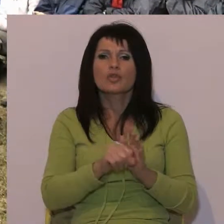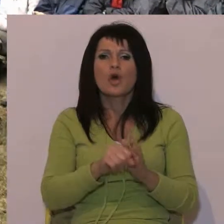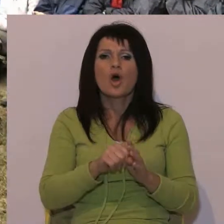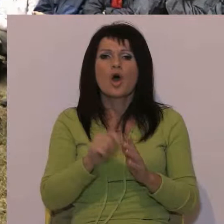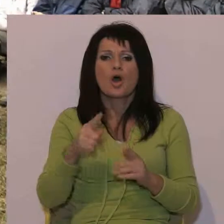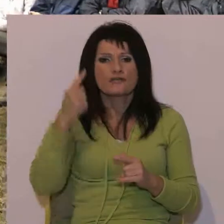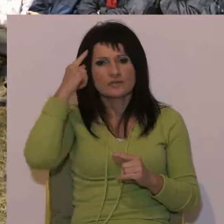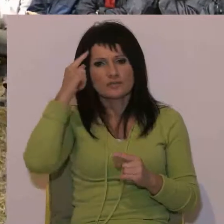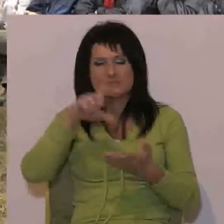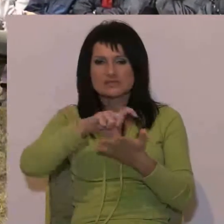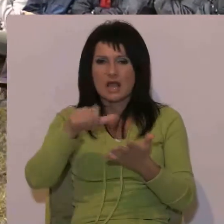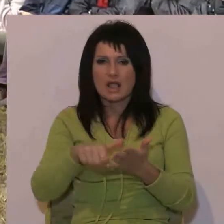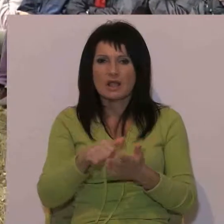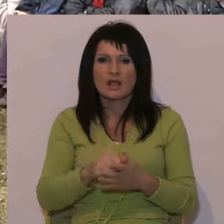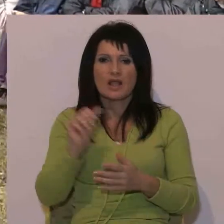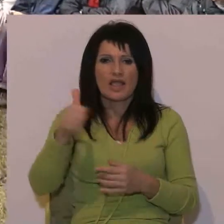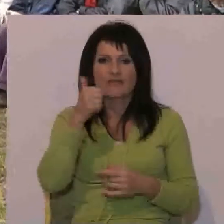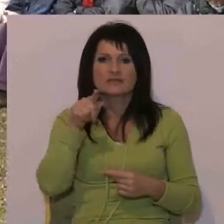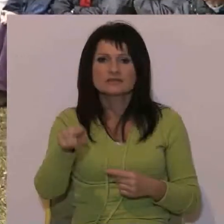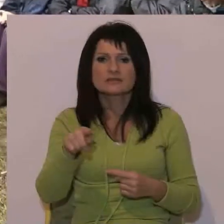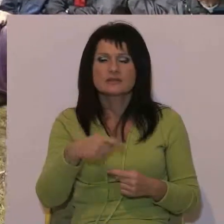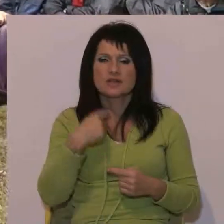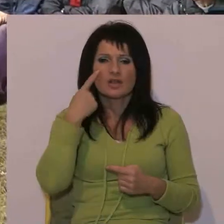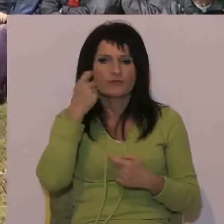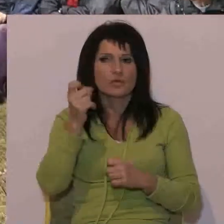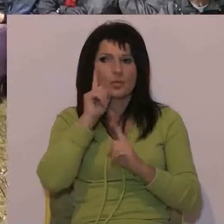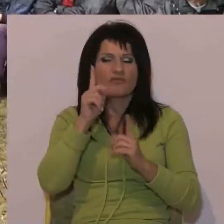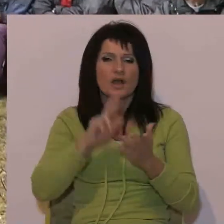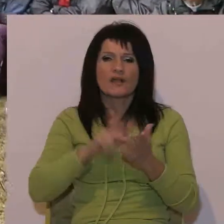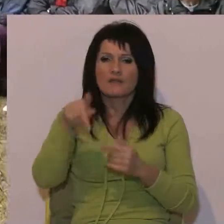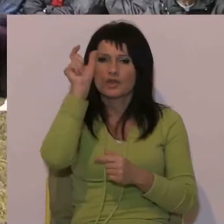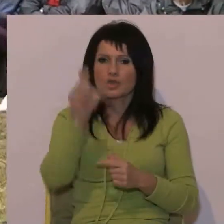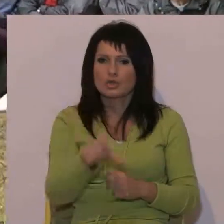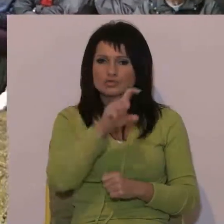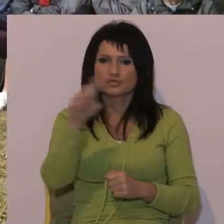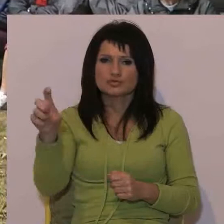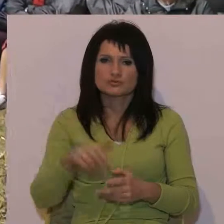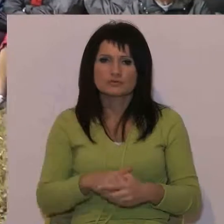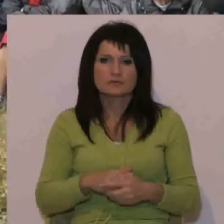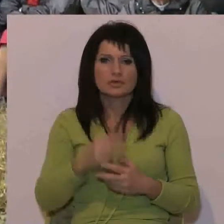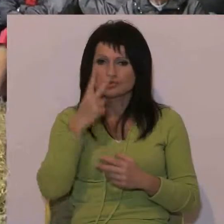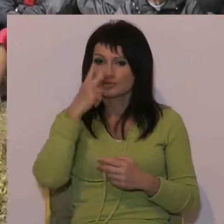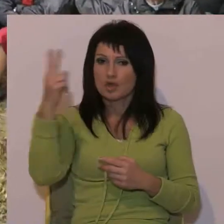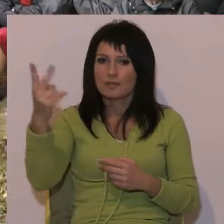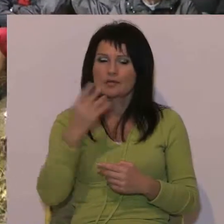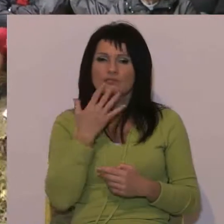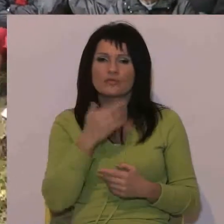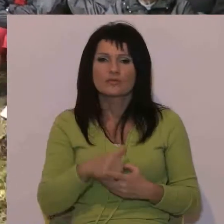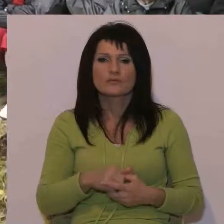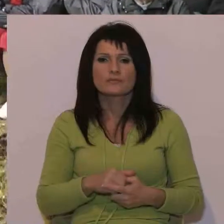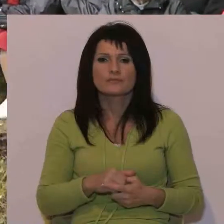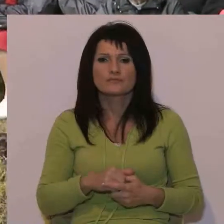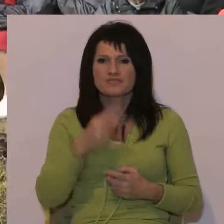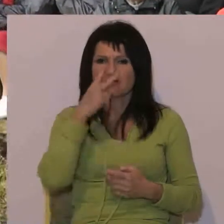wspomnianej sali. Jeden z nich zwrócił uwagę na ten krzyż. Zobacz, mówił,